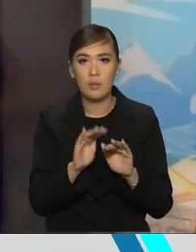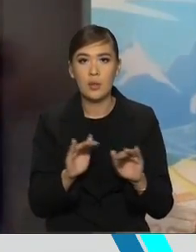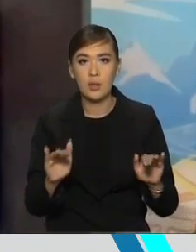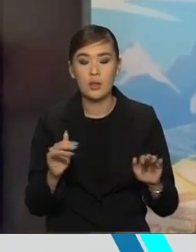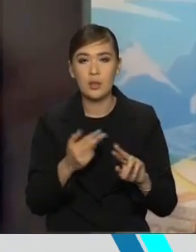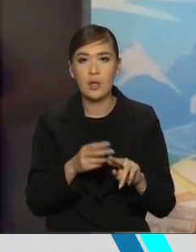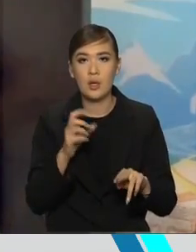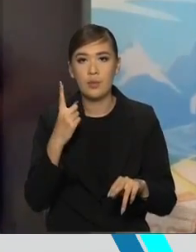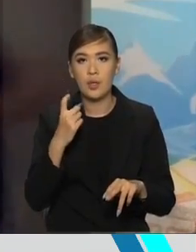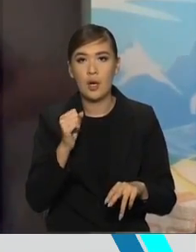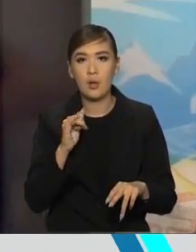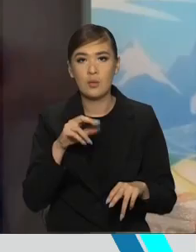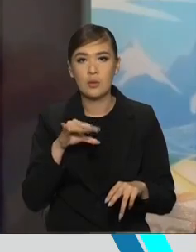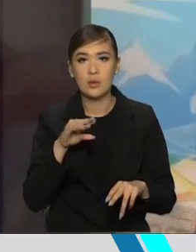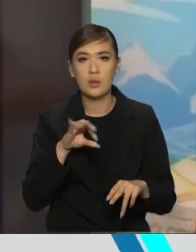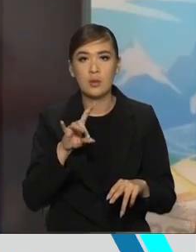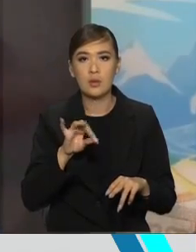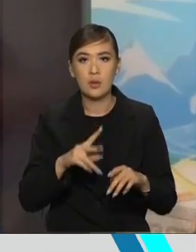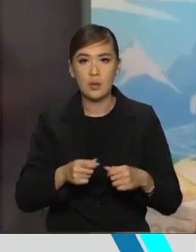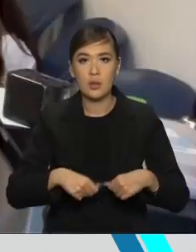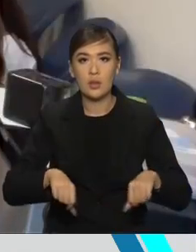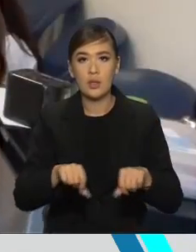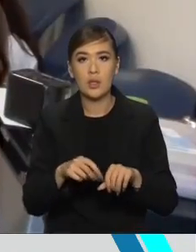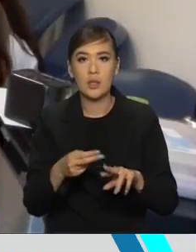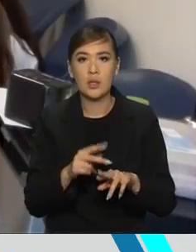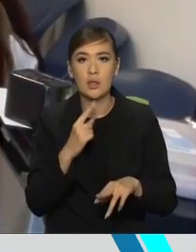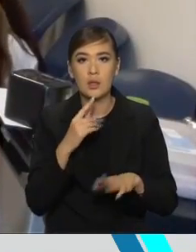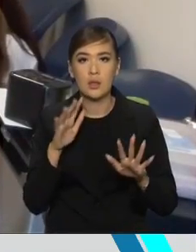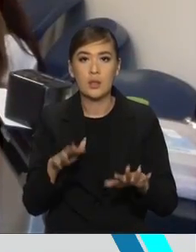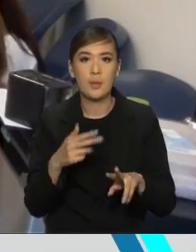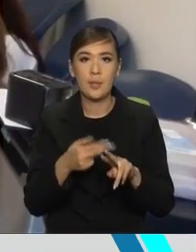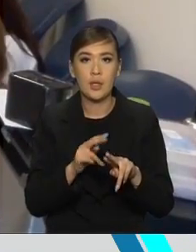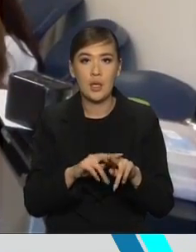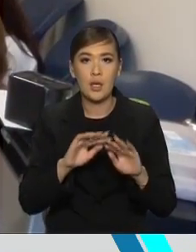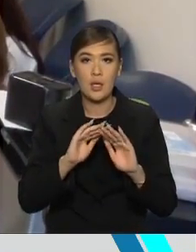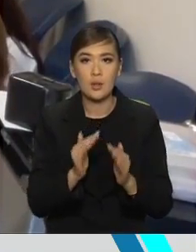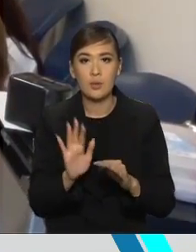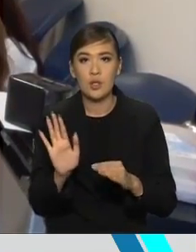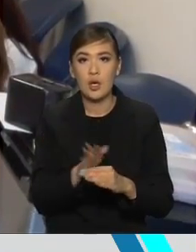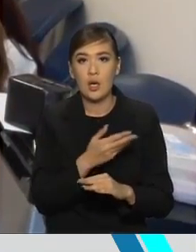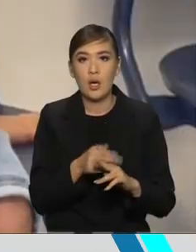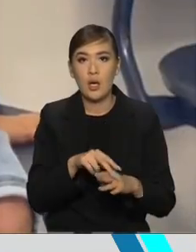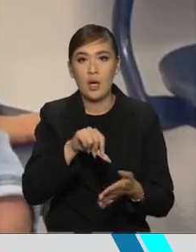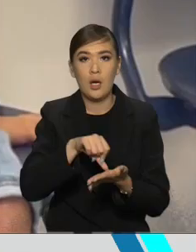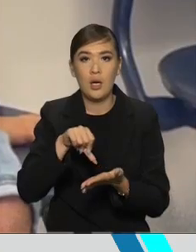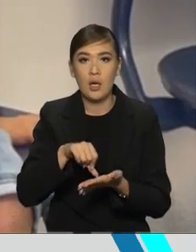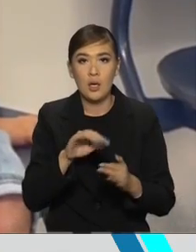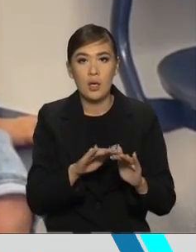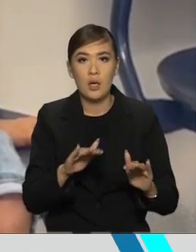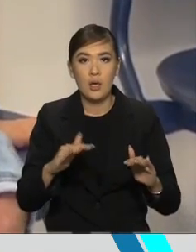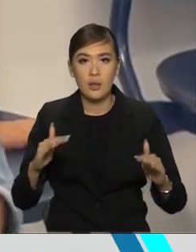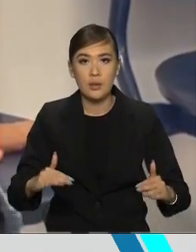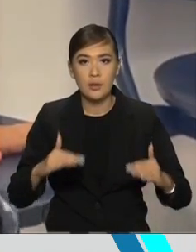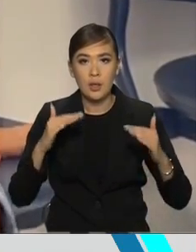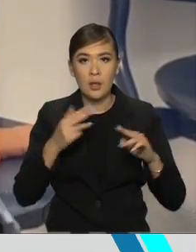аудиторияда қазақ тілін үйрету сәл қиындық тудырады. Ендігі мақсат осы кемшіліктерді жойып, қатысатын балалардың санын арттыру. Бірақ